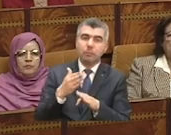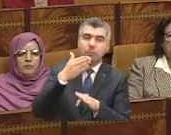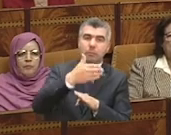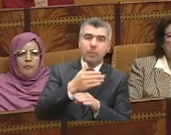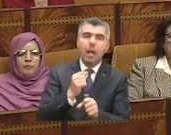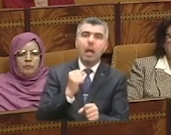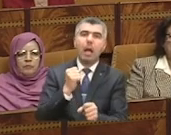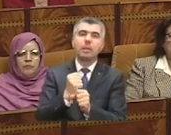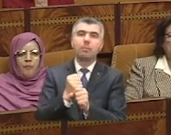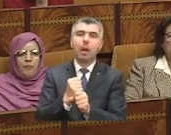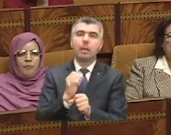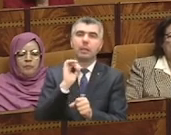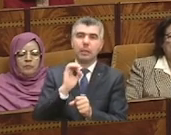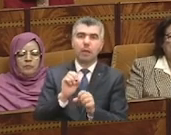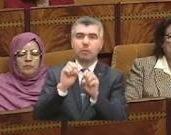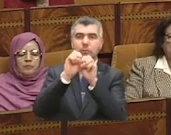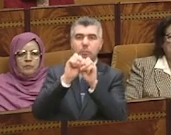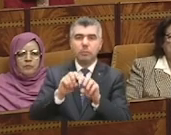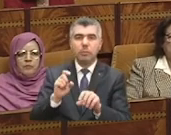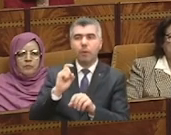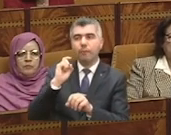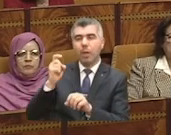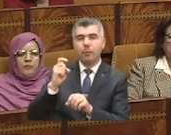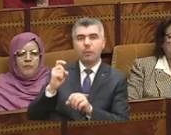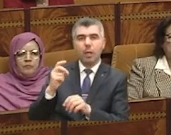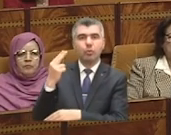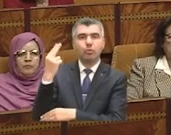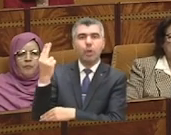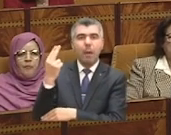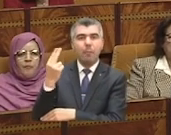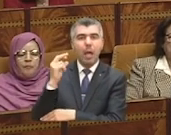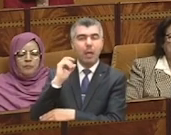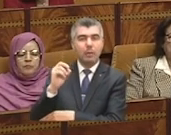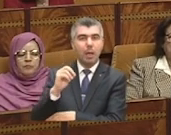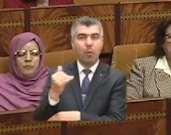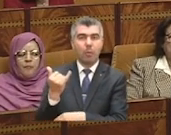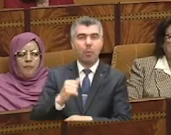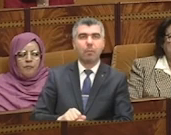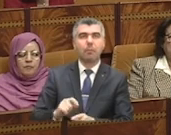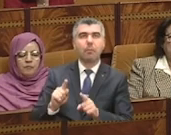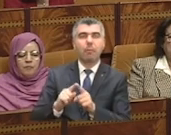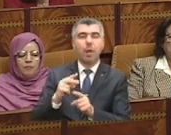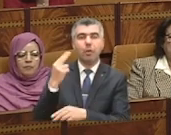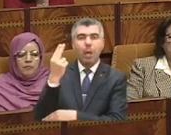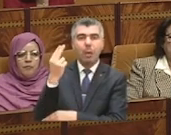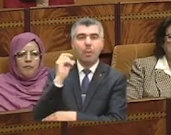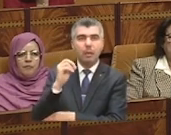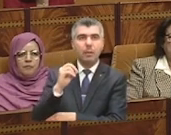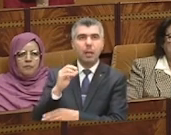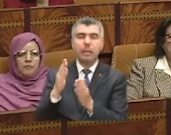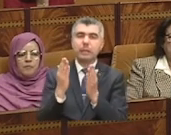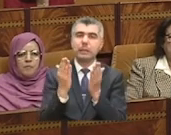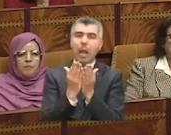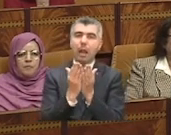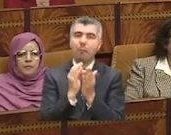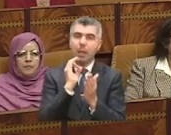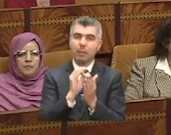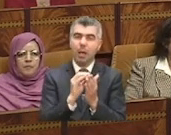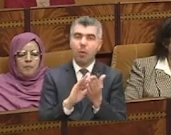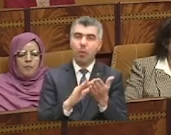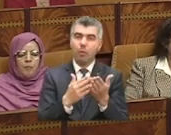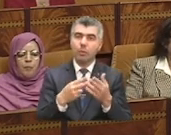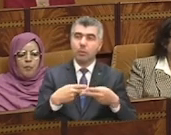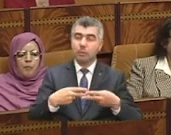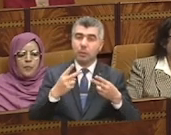الشغل، هي بطاقة تعميم المنحة الجامعية على الطلبة، هي تقريب الجامعة من الطلبة التي صدرتها